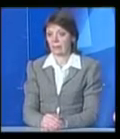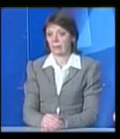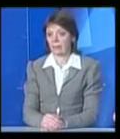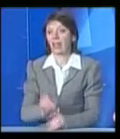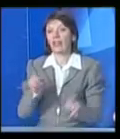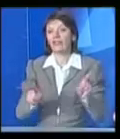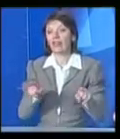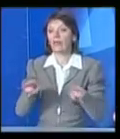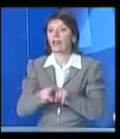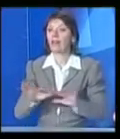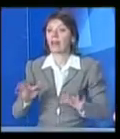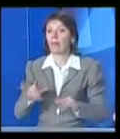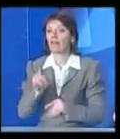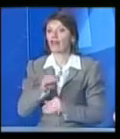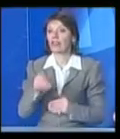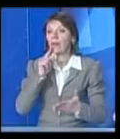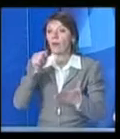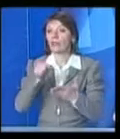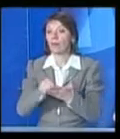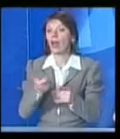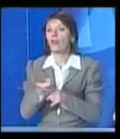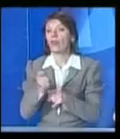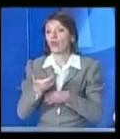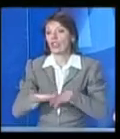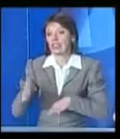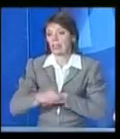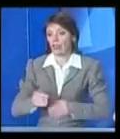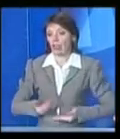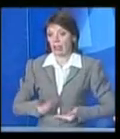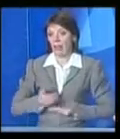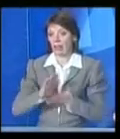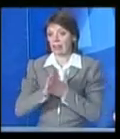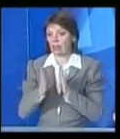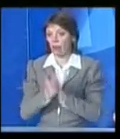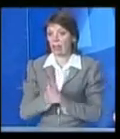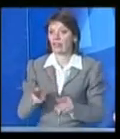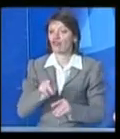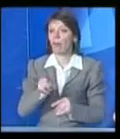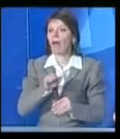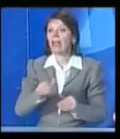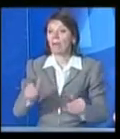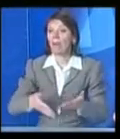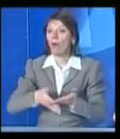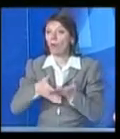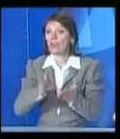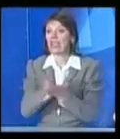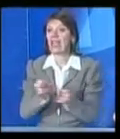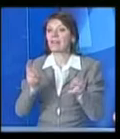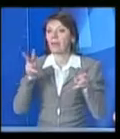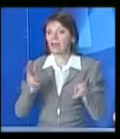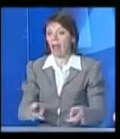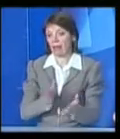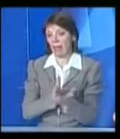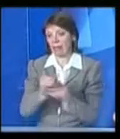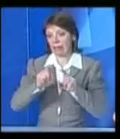Часом так трапляється, що діти потрапляють у дуже складні життєві ситуації. І для того, аби їм допомогти, є спеціальні